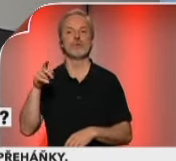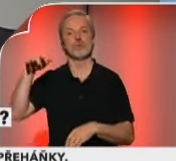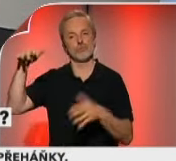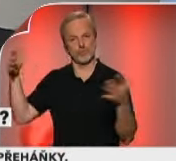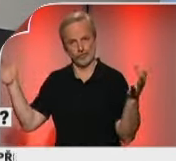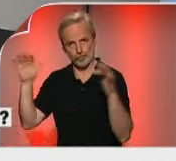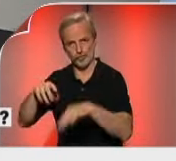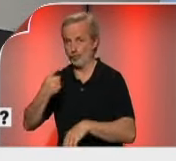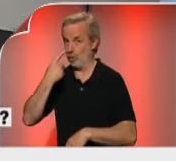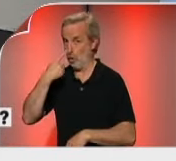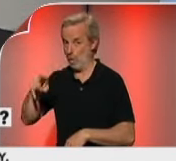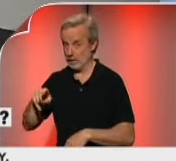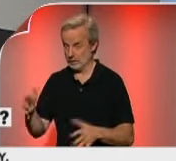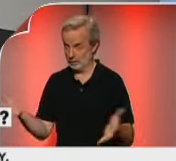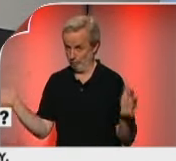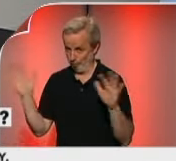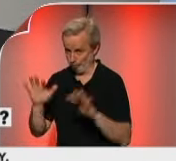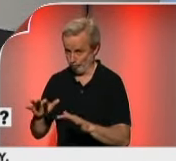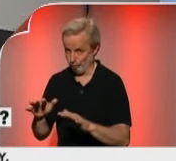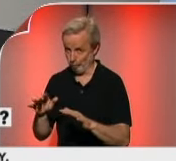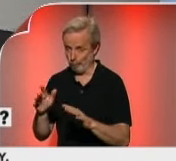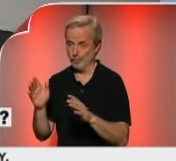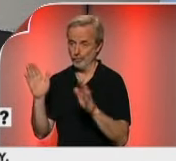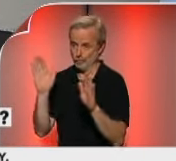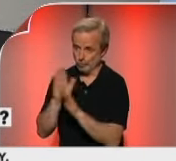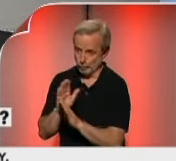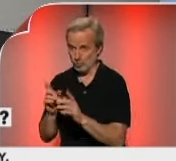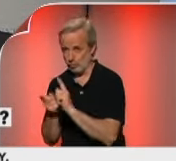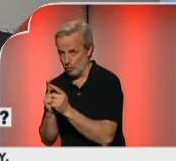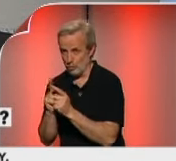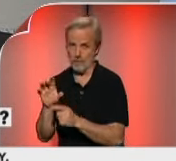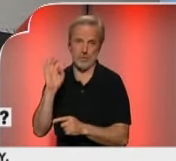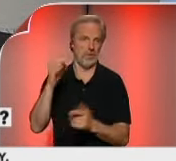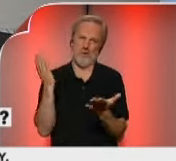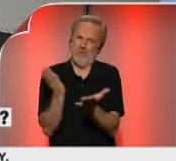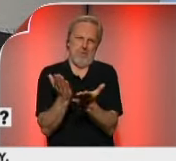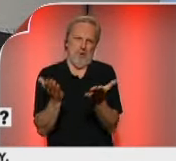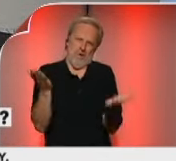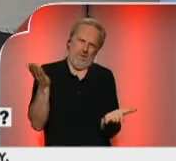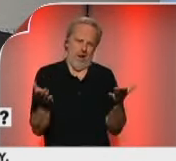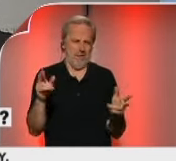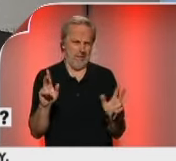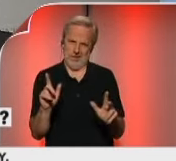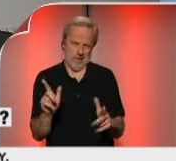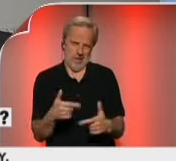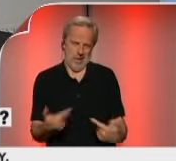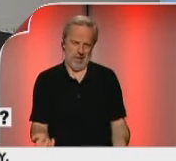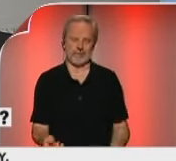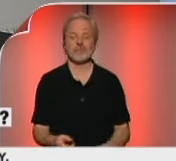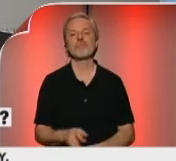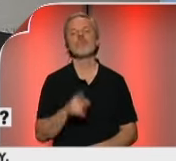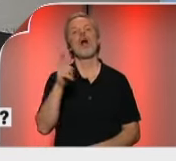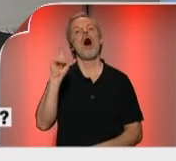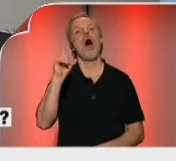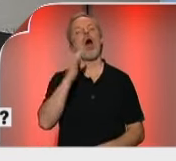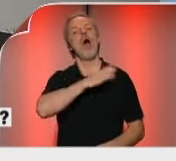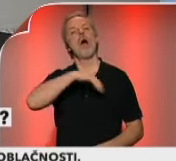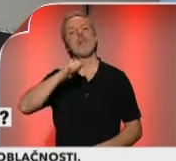komise To znamená že nelze tyto případy srovnávat A jestliže Miroslav Kalousek říká